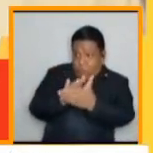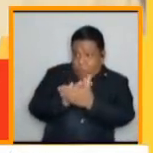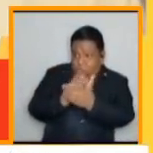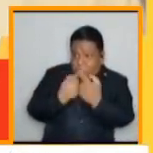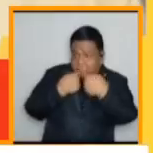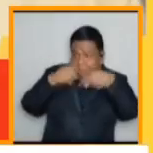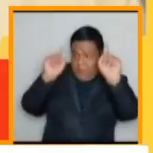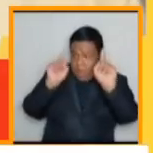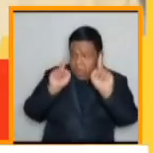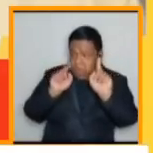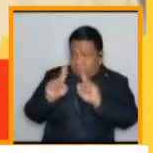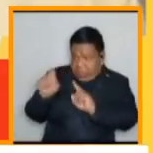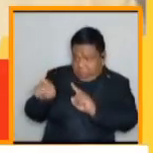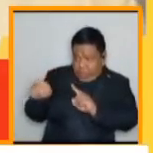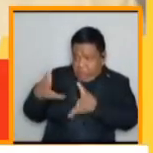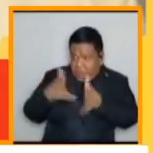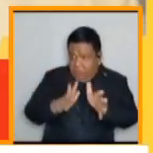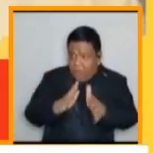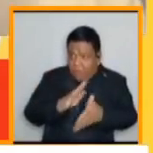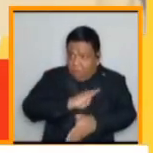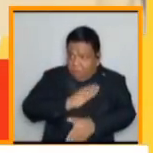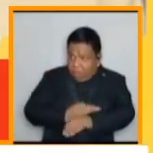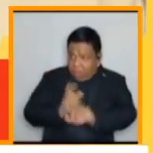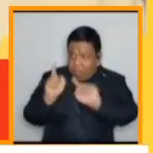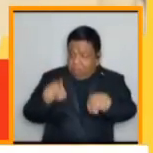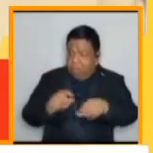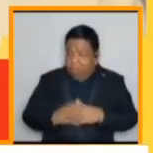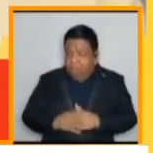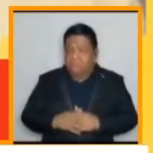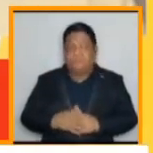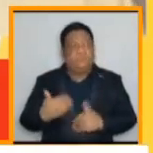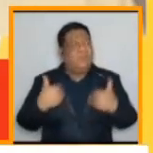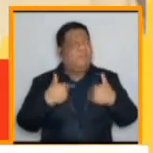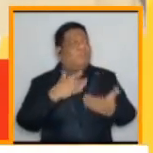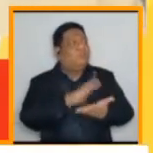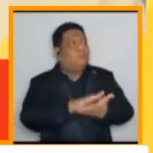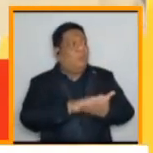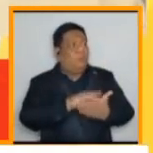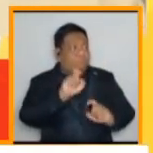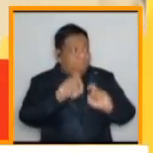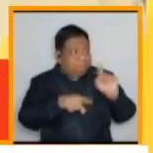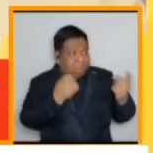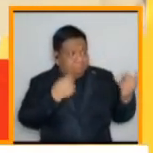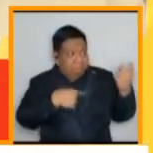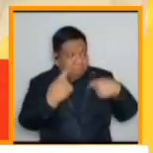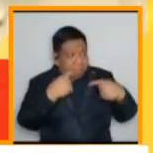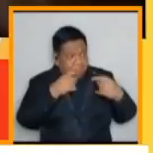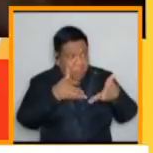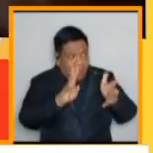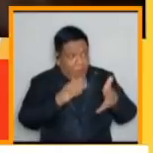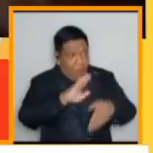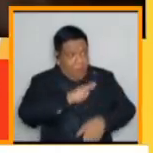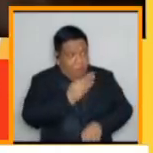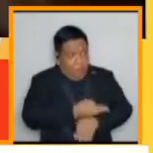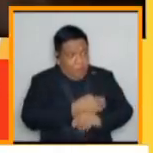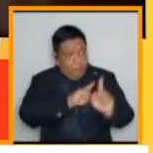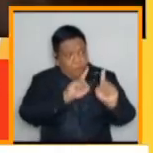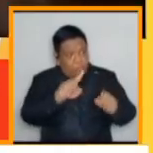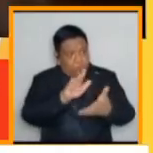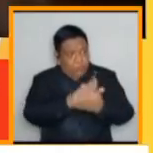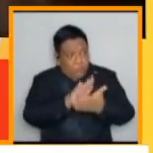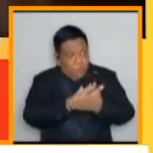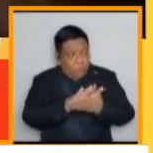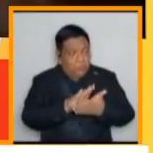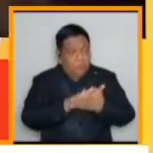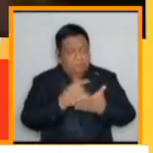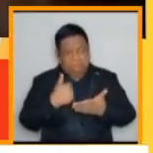papayagan mo sila? Actually, may survey sa school kung papayag kami na yung anak namin ay mag-school na. Parang nag-usap kami ni Dong, parang for